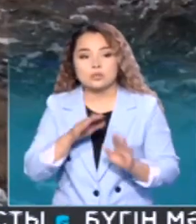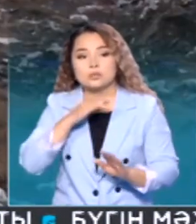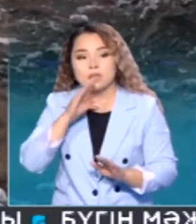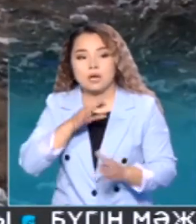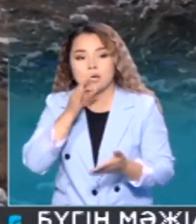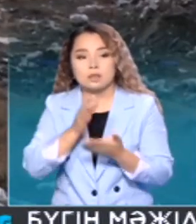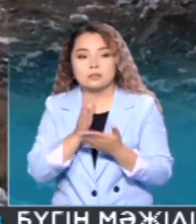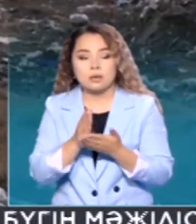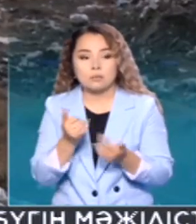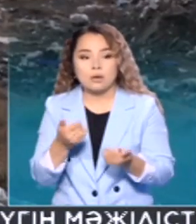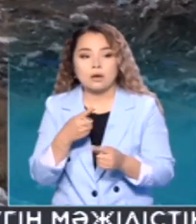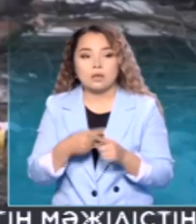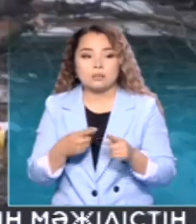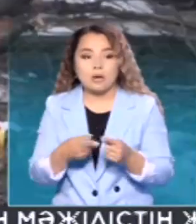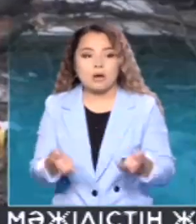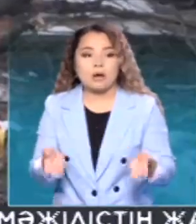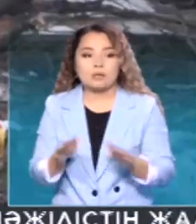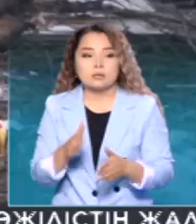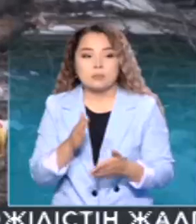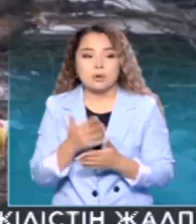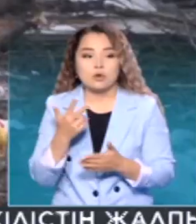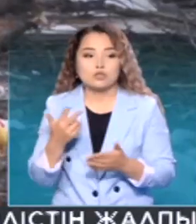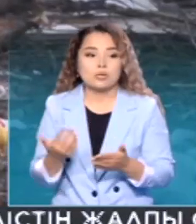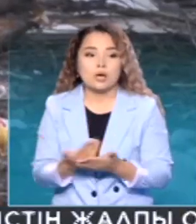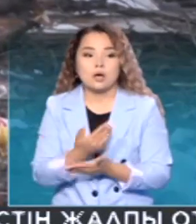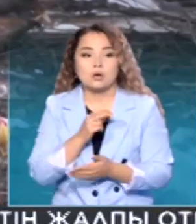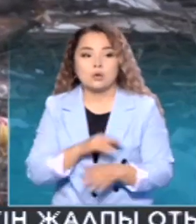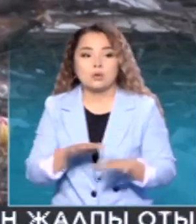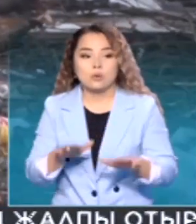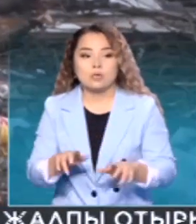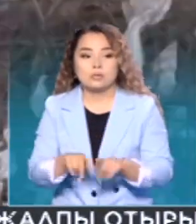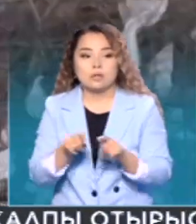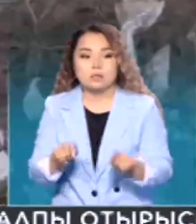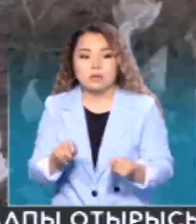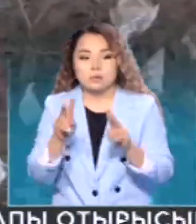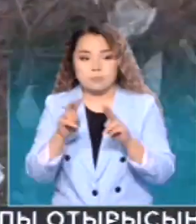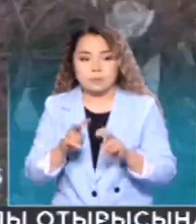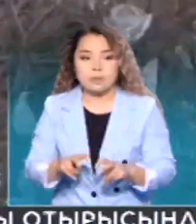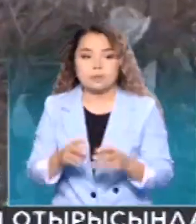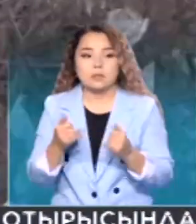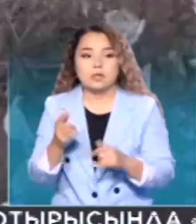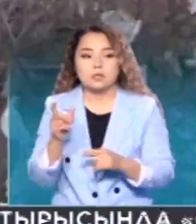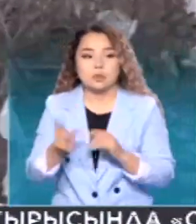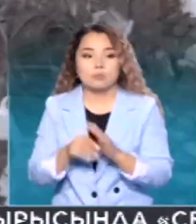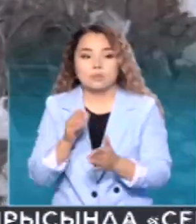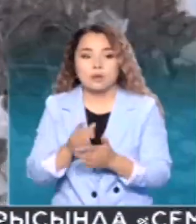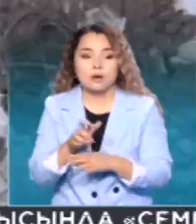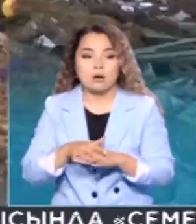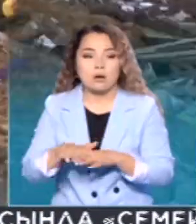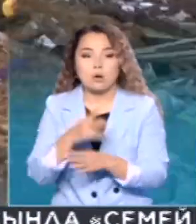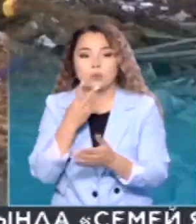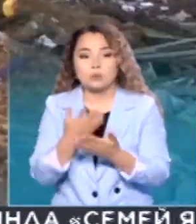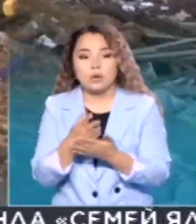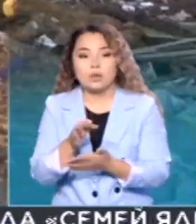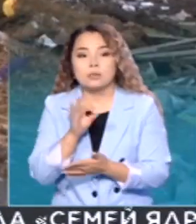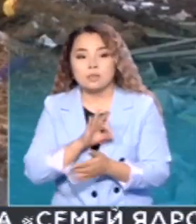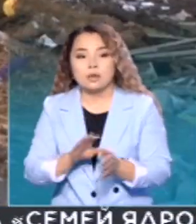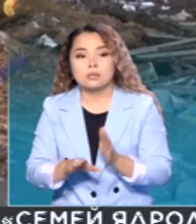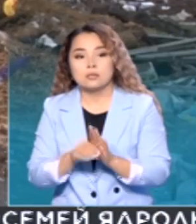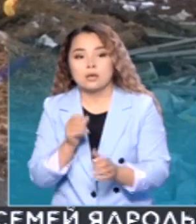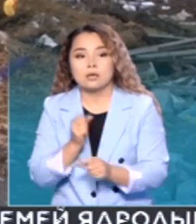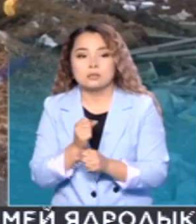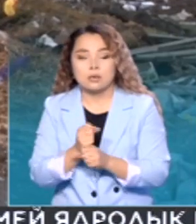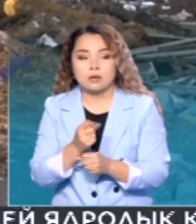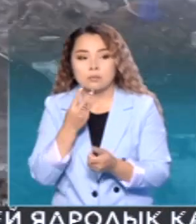деп отыр. Қазір қалдыққа арналған 3 жаңа орын қарастырылып жатыр. Енді бұл жерлерді депутаттар мен халыққа көрсетіп, қолайлысын таңдап,